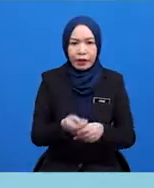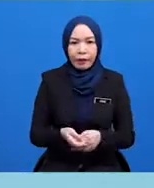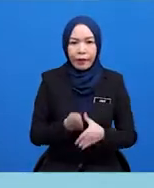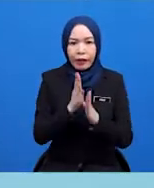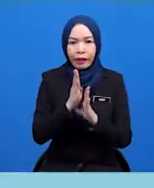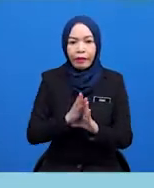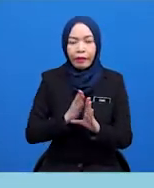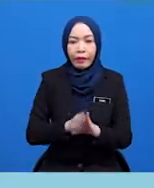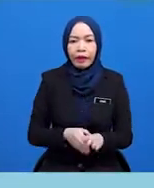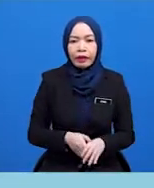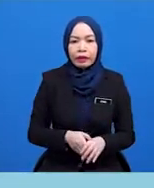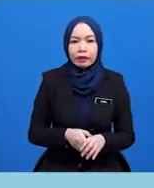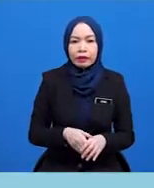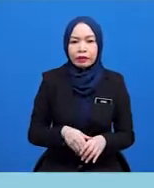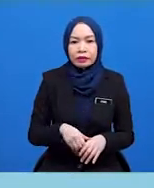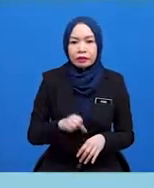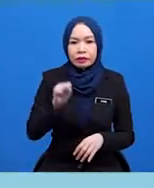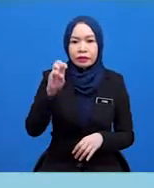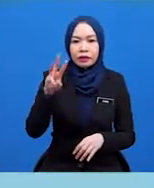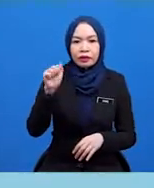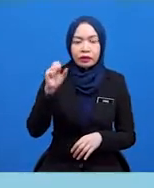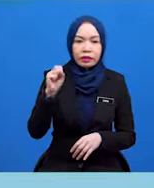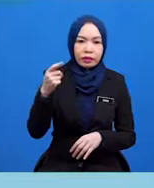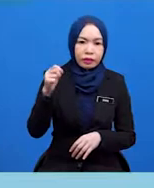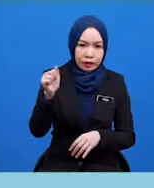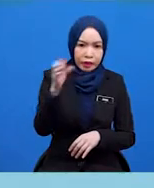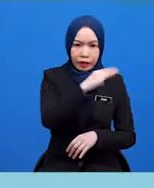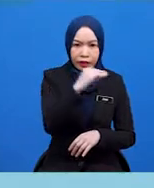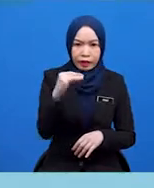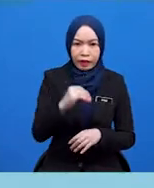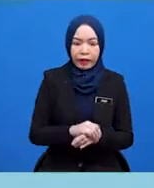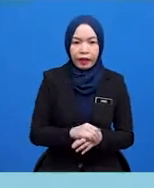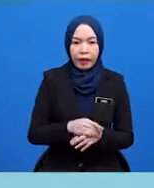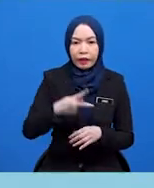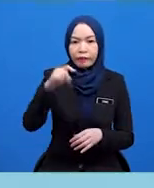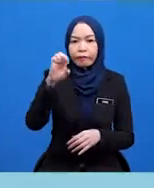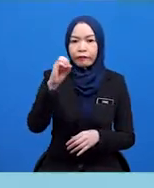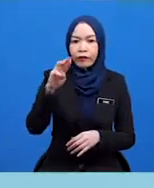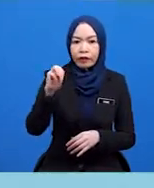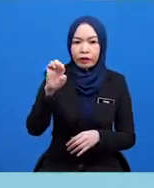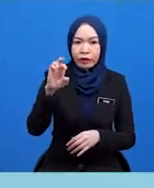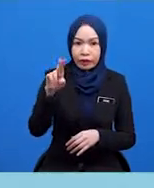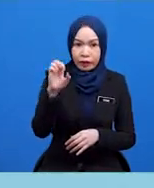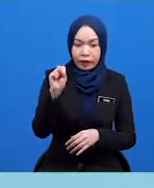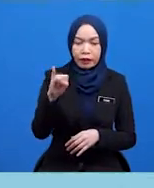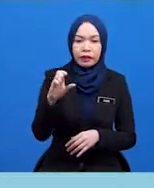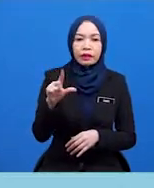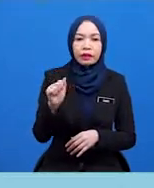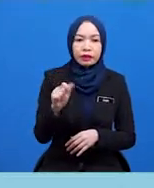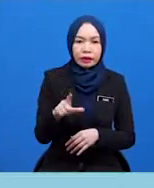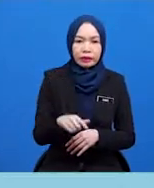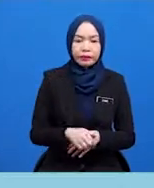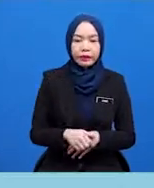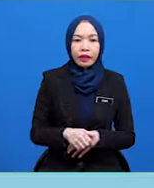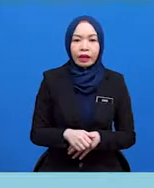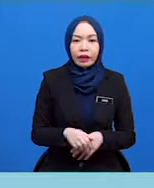komersial. Bagi Felda dan Felcra pula, modal diperolehi melalui pinjaman dari bank tempatan dan